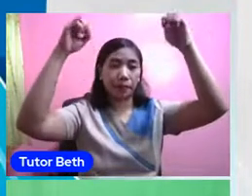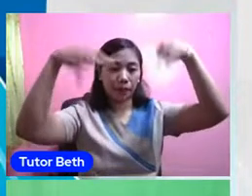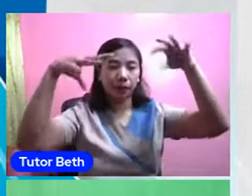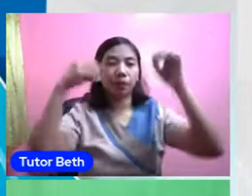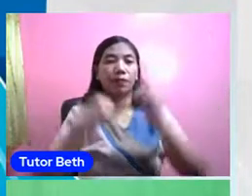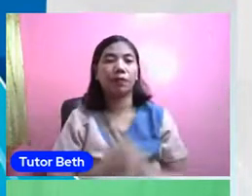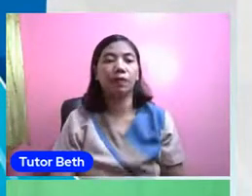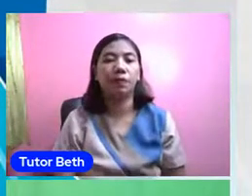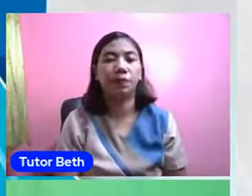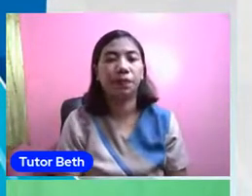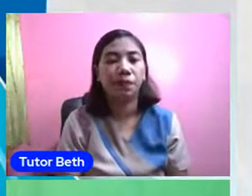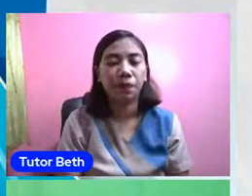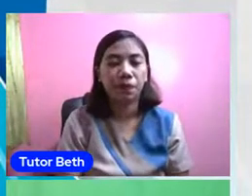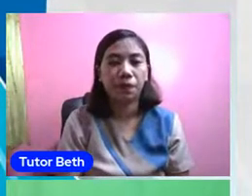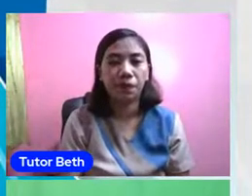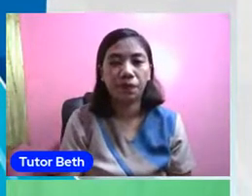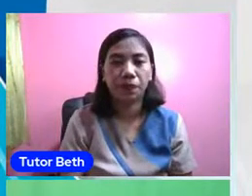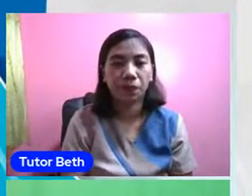Okay, next.